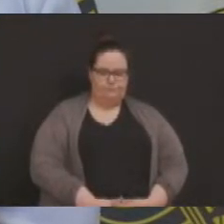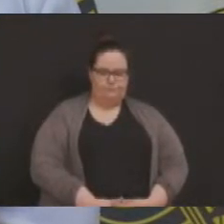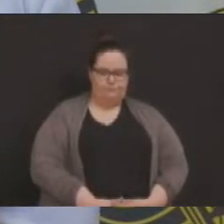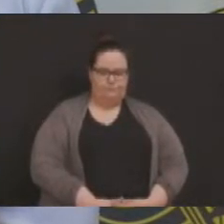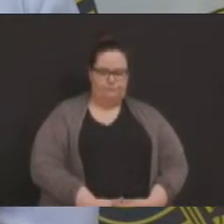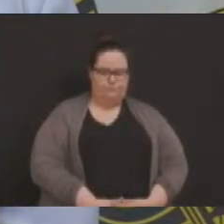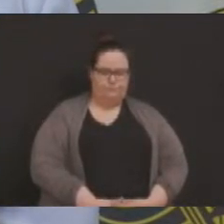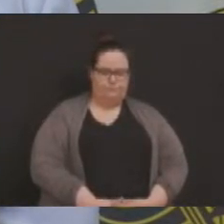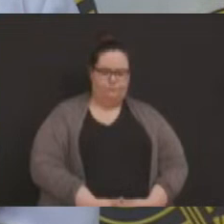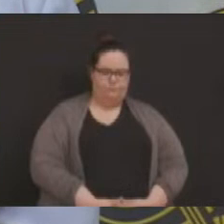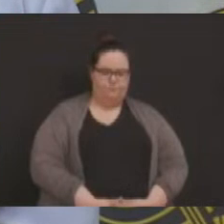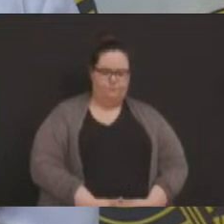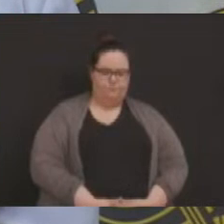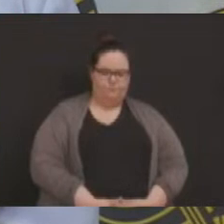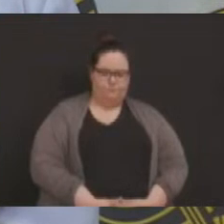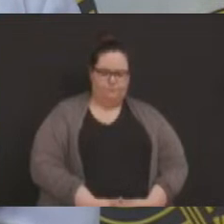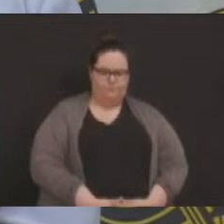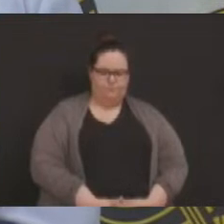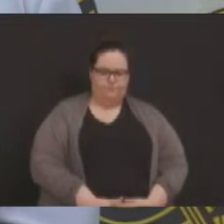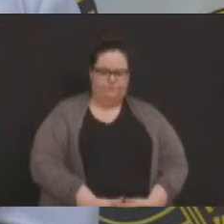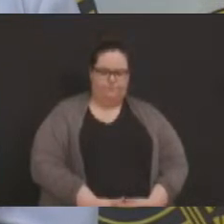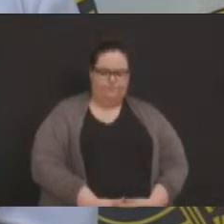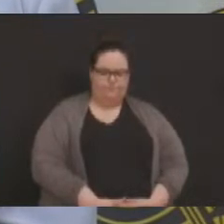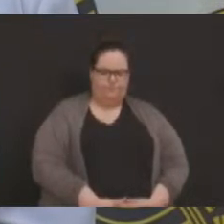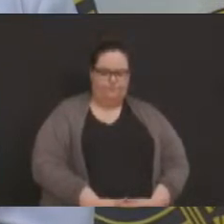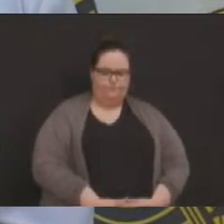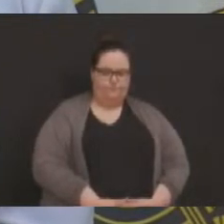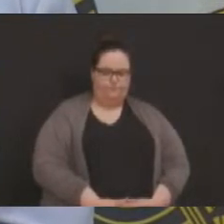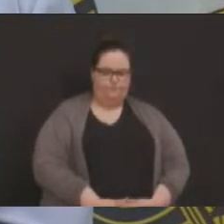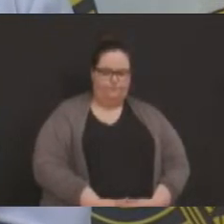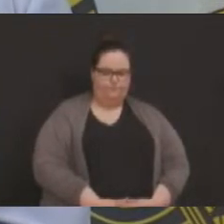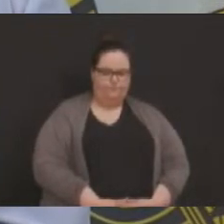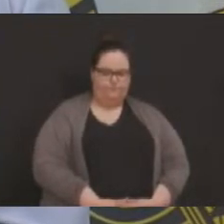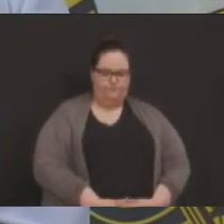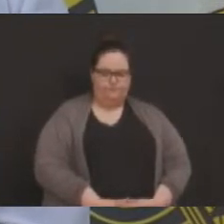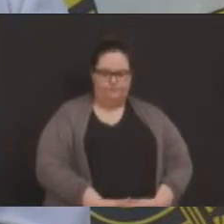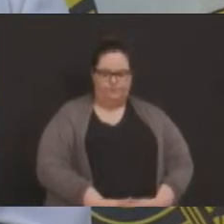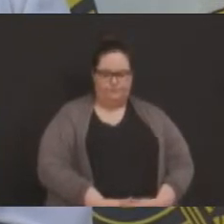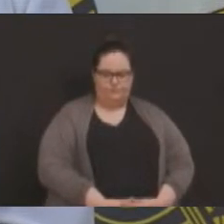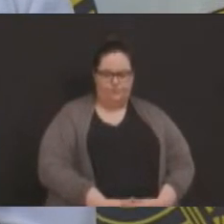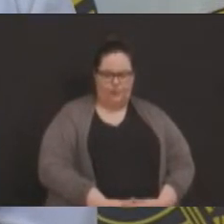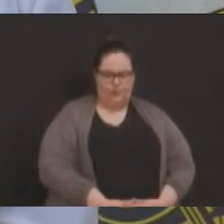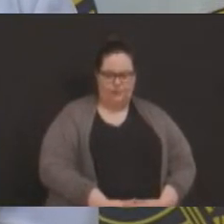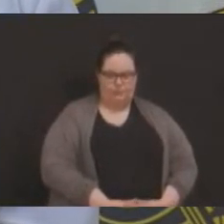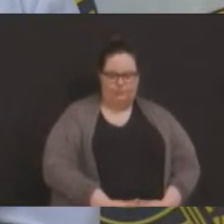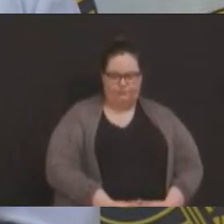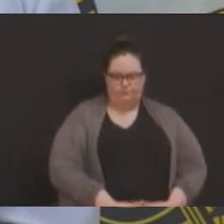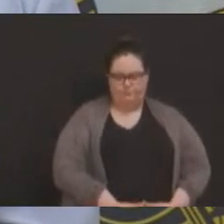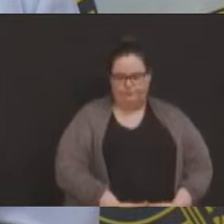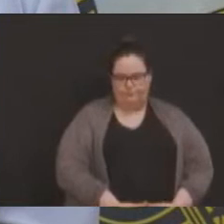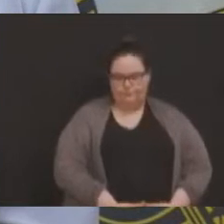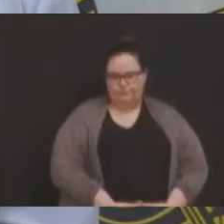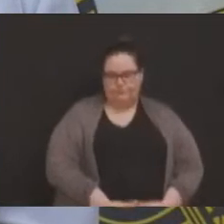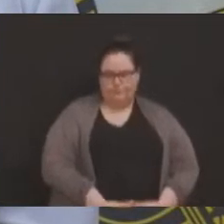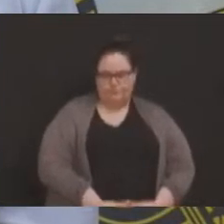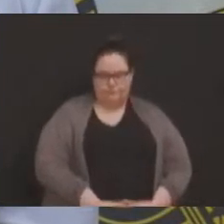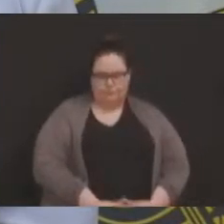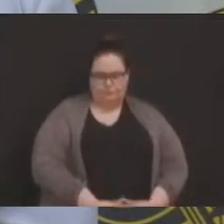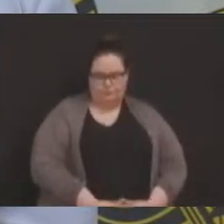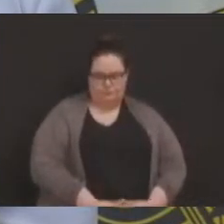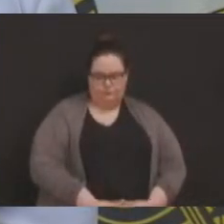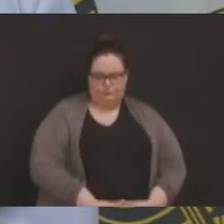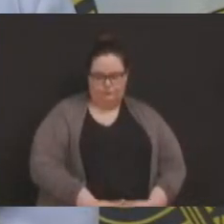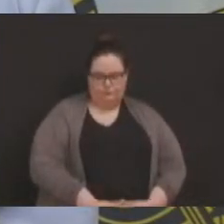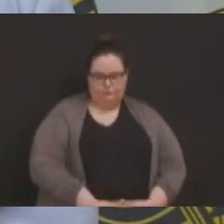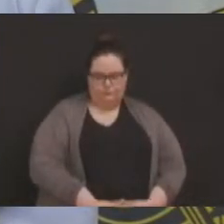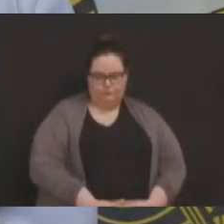le 21 janvier. Les résultats étaient tous négatifs ce jour-là et le prochain